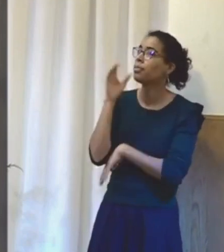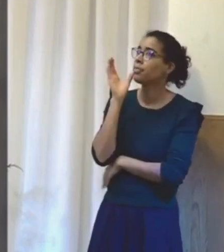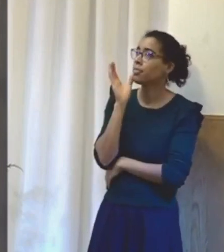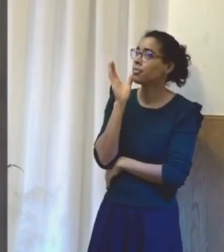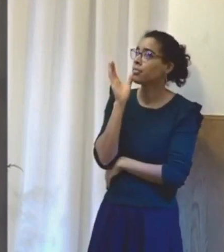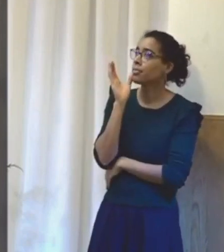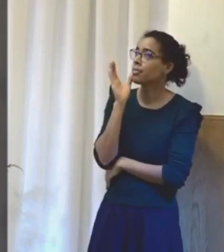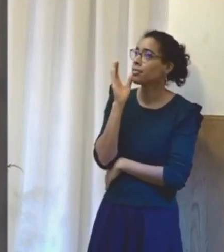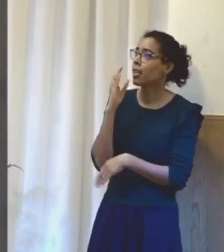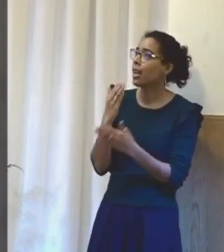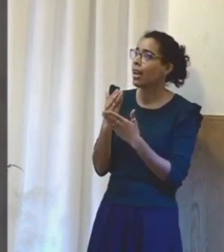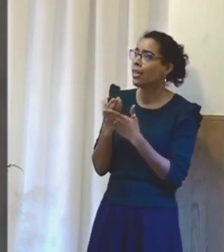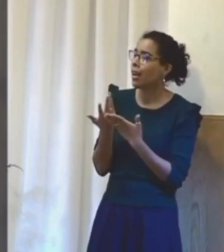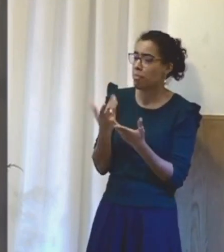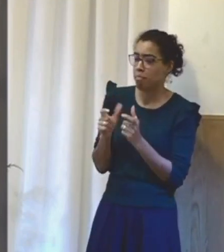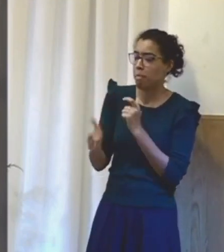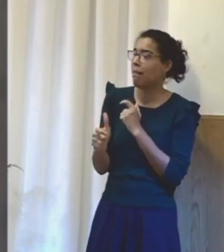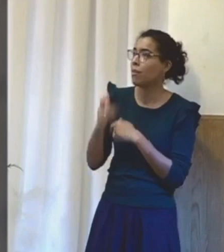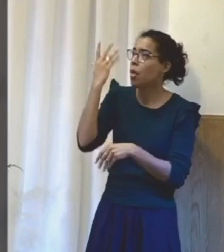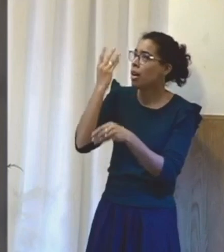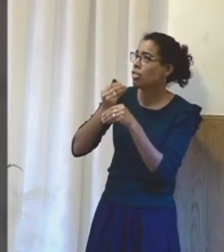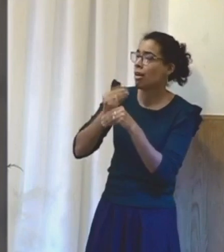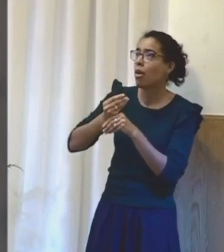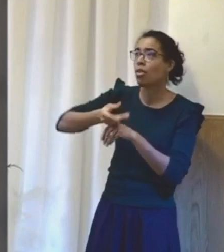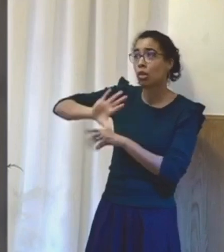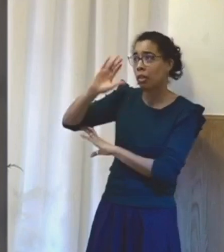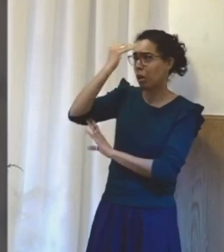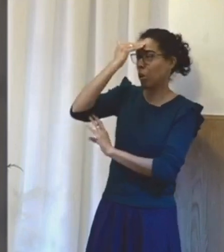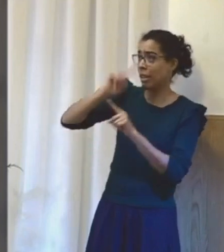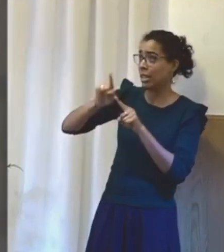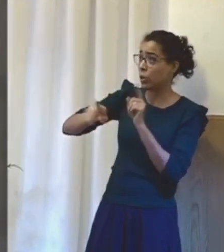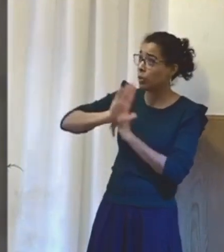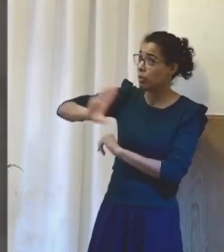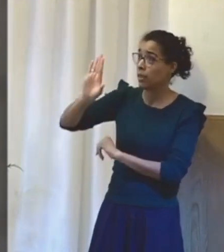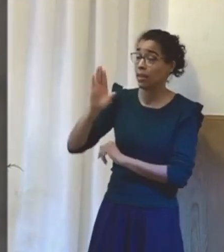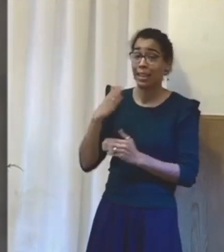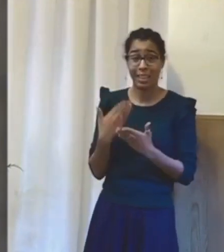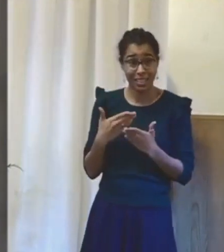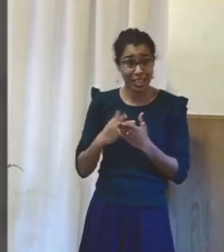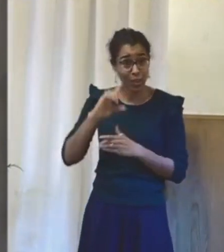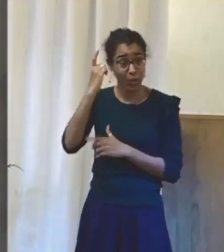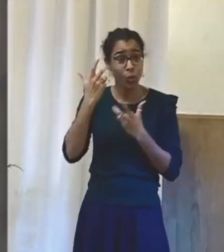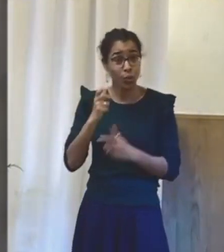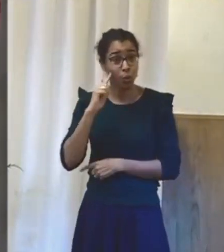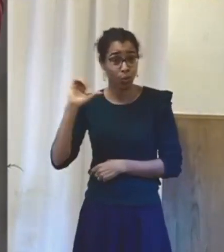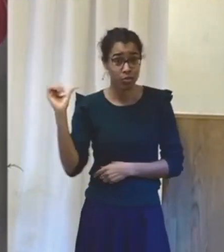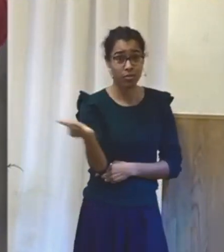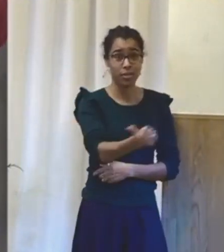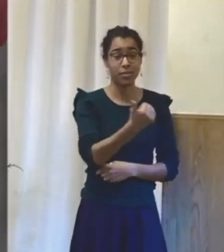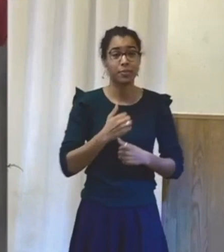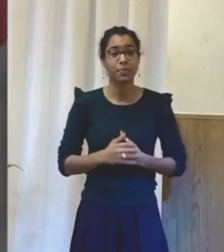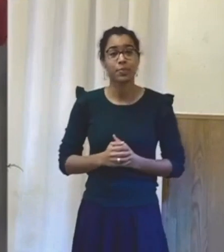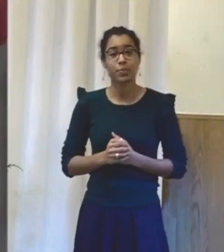Et là, je vais connaître ces choses qui te concernent. C'est ce que Dieu veut pour chacun de nous. »